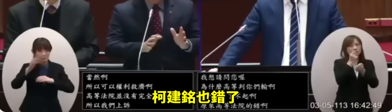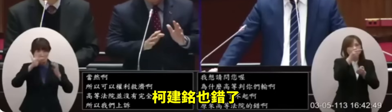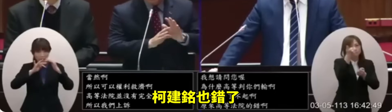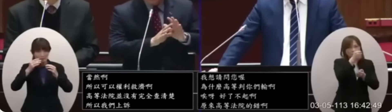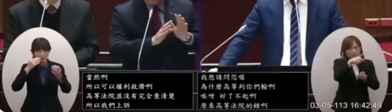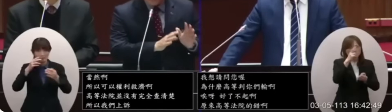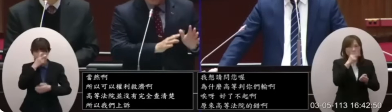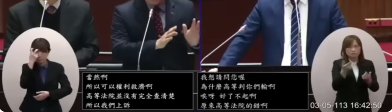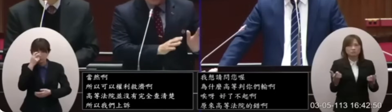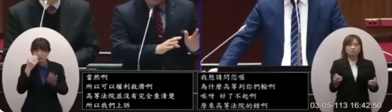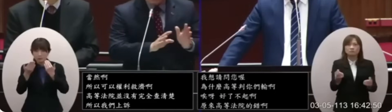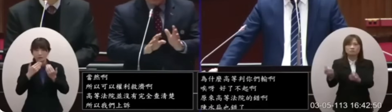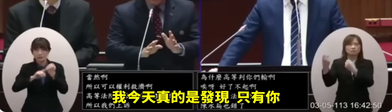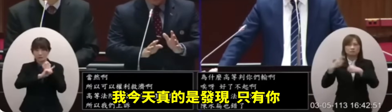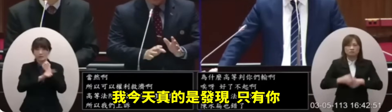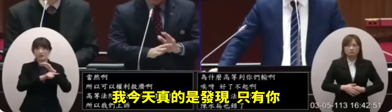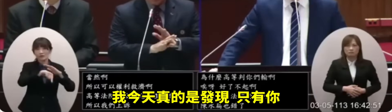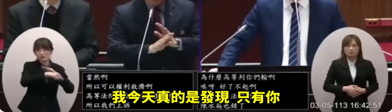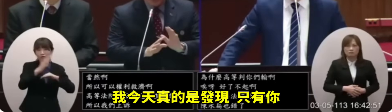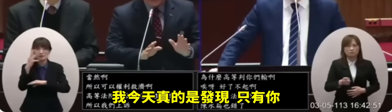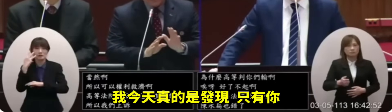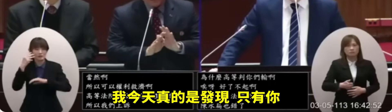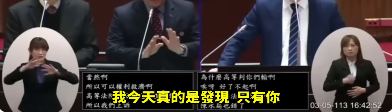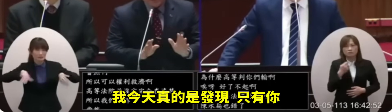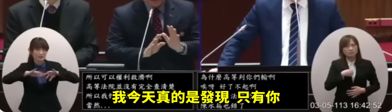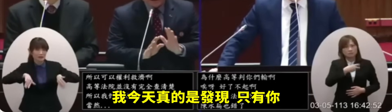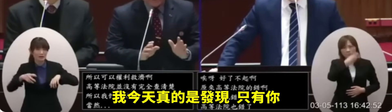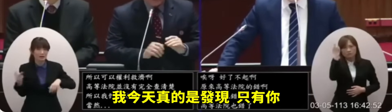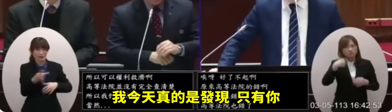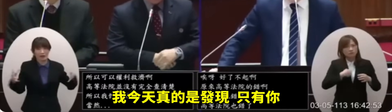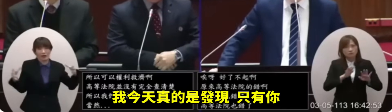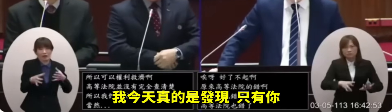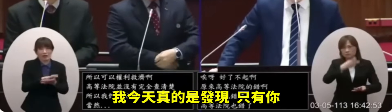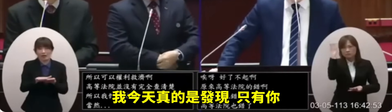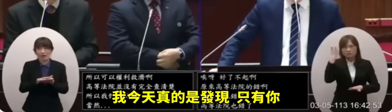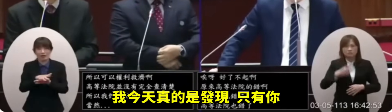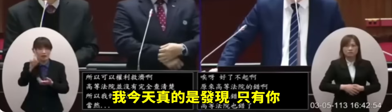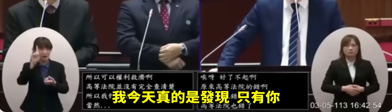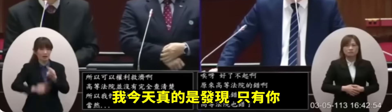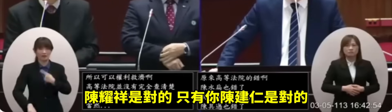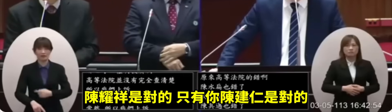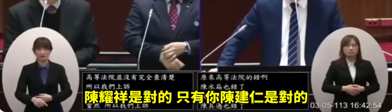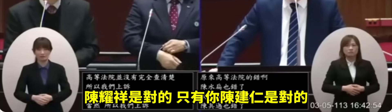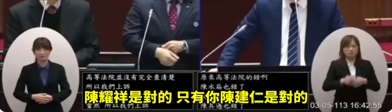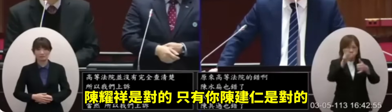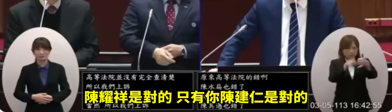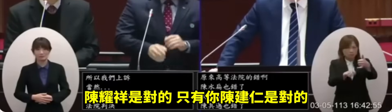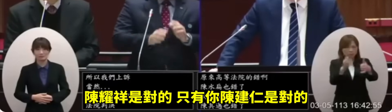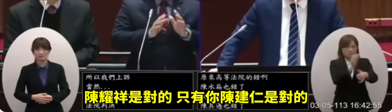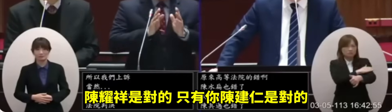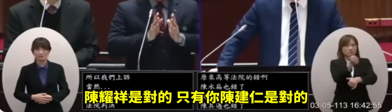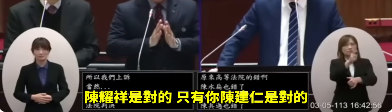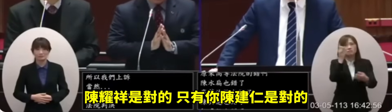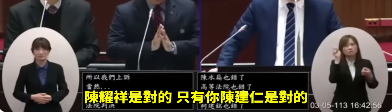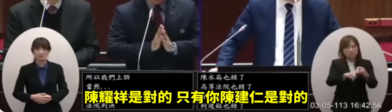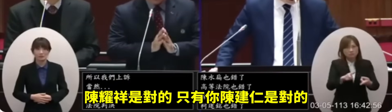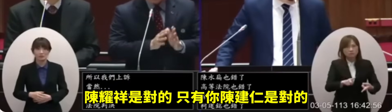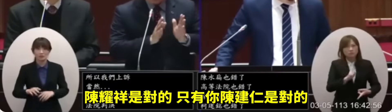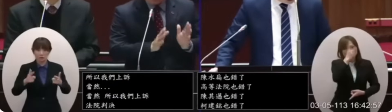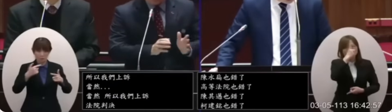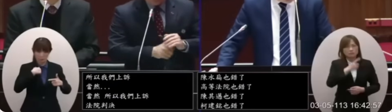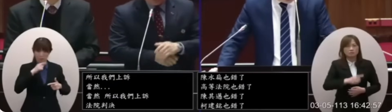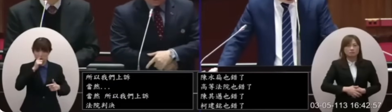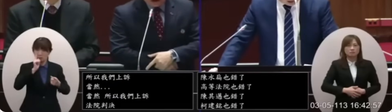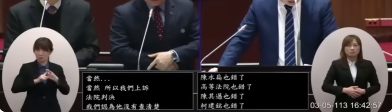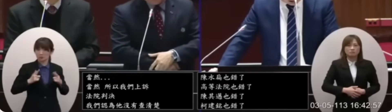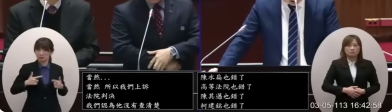错了。 法院这个法院是法院， 今天真的是发现 把两件事情扯在一起。 只有你陈耀祥是对的，只有你陈建仁是对的。 我没有说我只有对